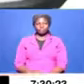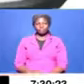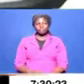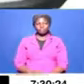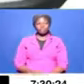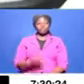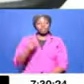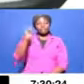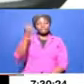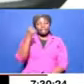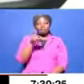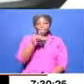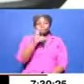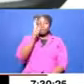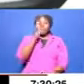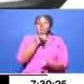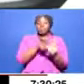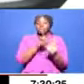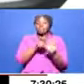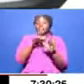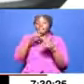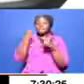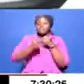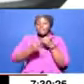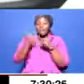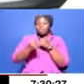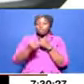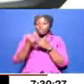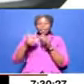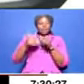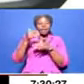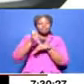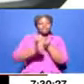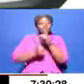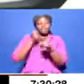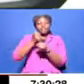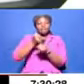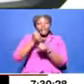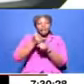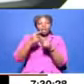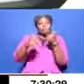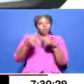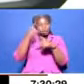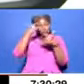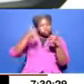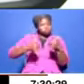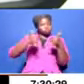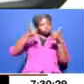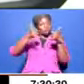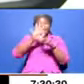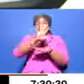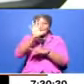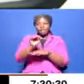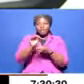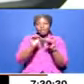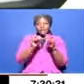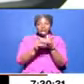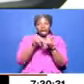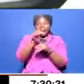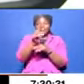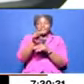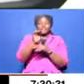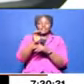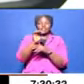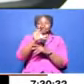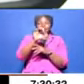Kenya haitashiriki kwenye fainali za mwaka ujao za kuwania kombe la mataifa bingwa barani Afrika baada ya shirikisho la soka barani Afrika